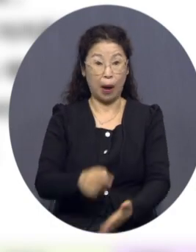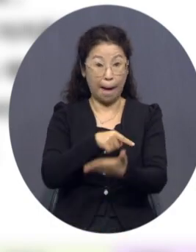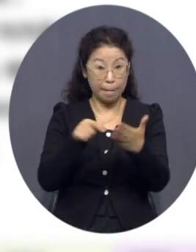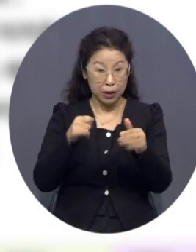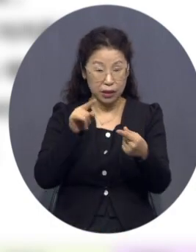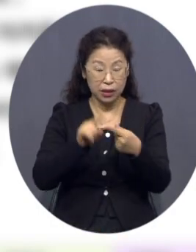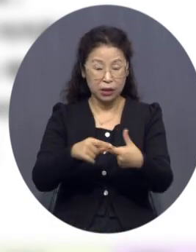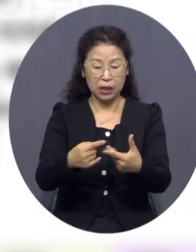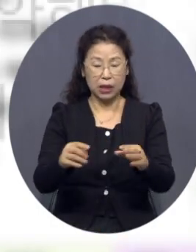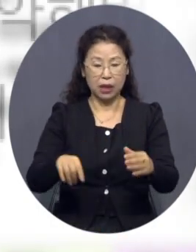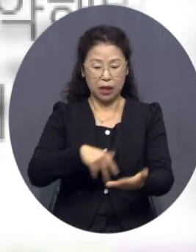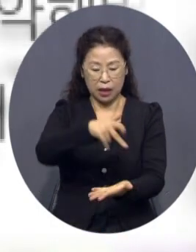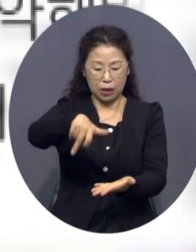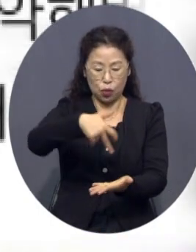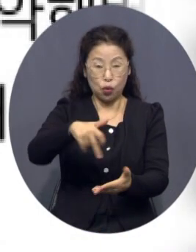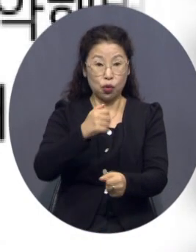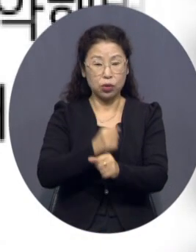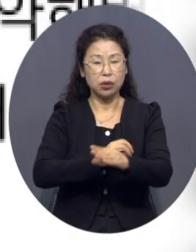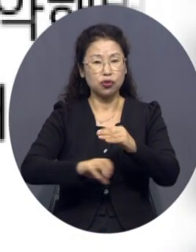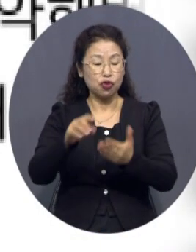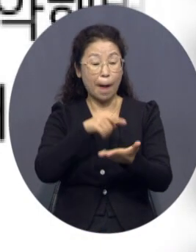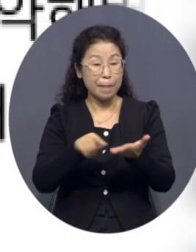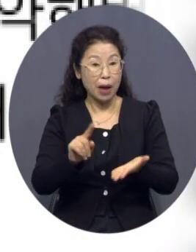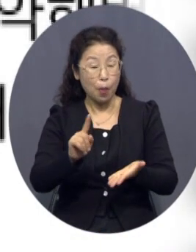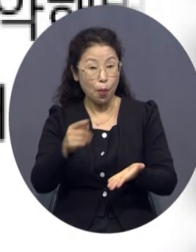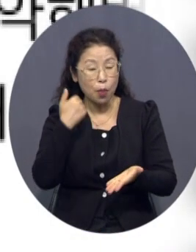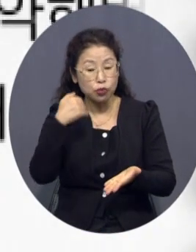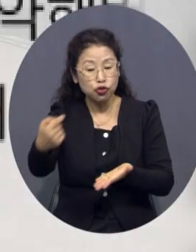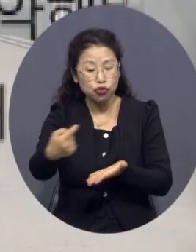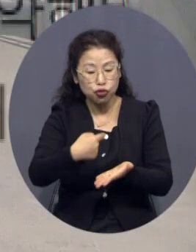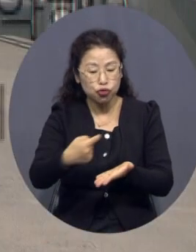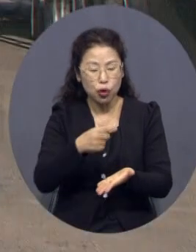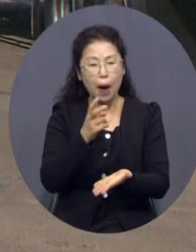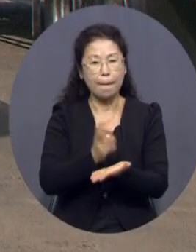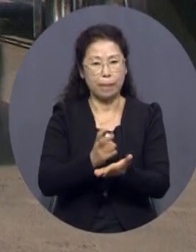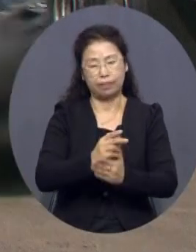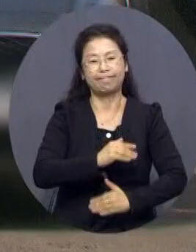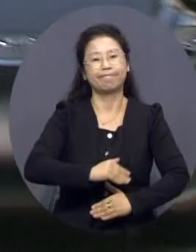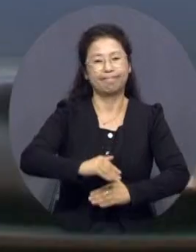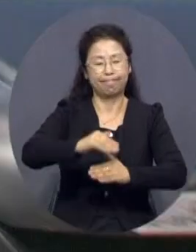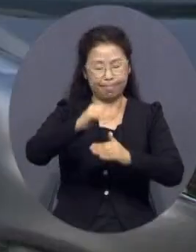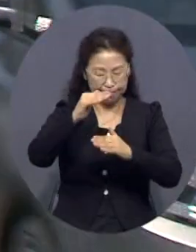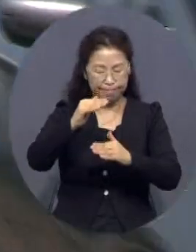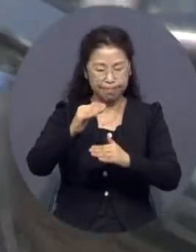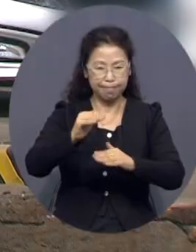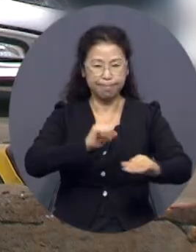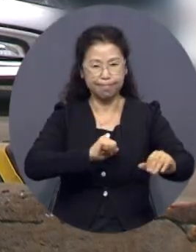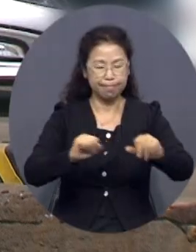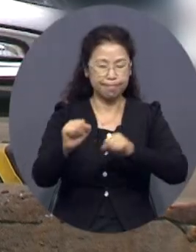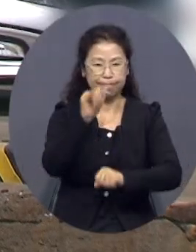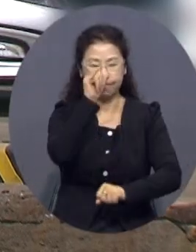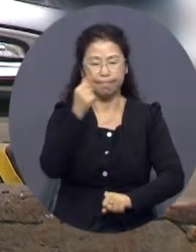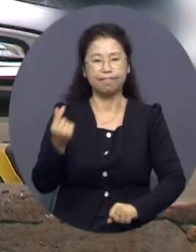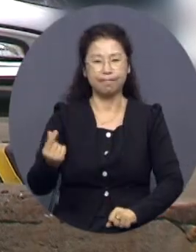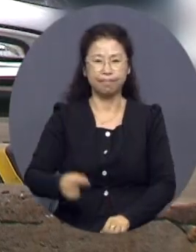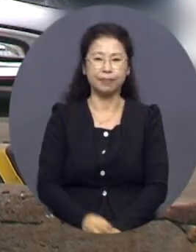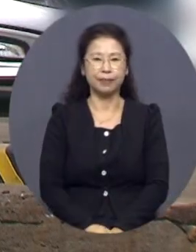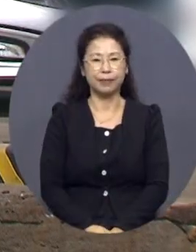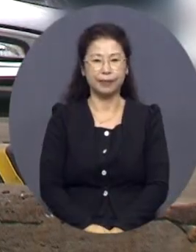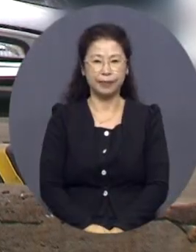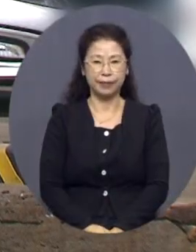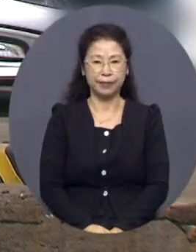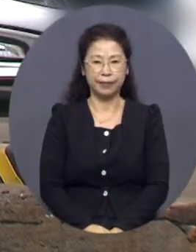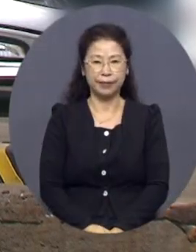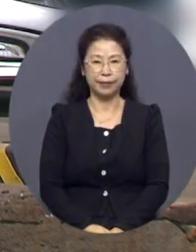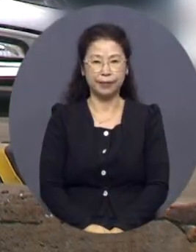피해자들은 단체 대화방을 만들어 추가 피해자를 모으고 있어 법적 대응으로까지 이어질 것으로 보입니다. MBC 뉴스